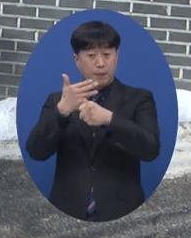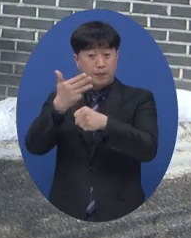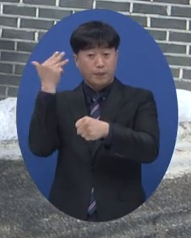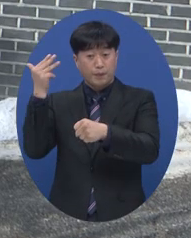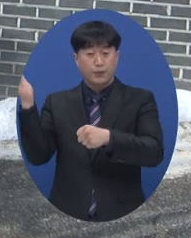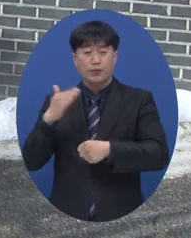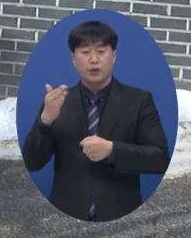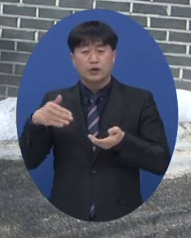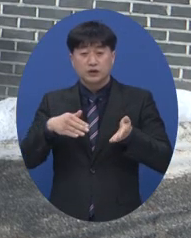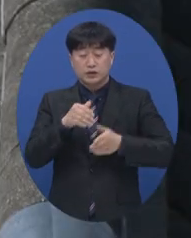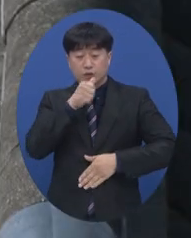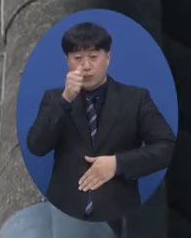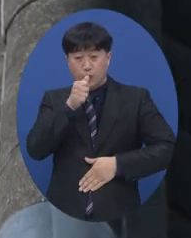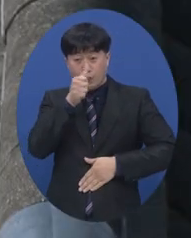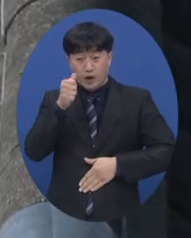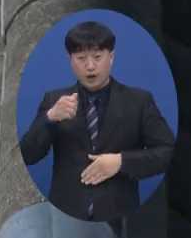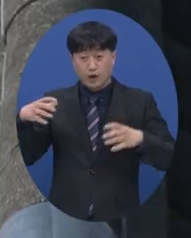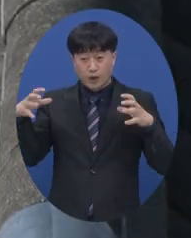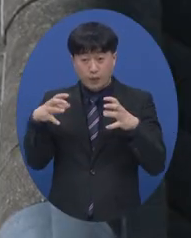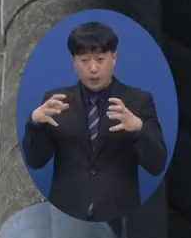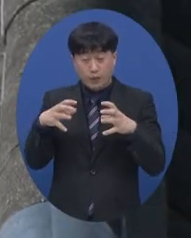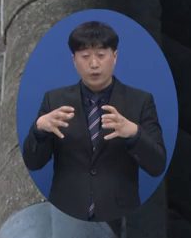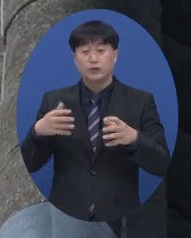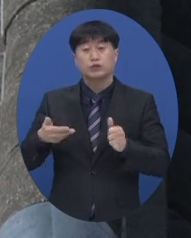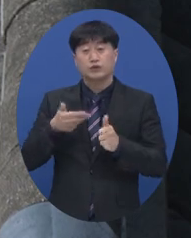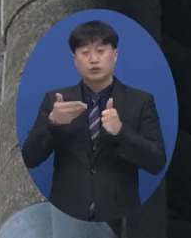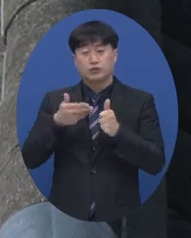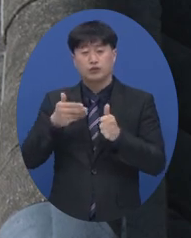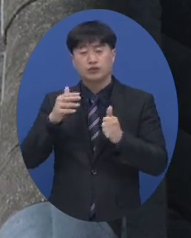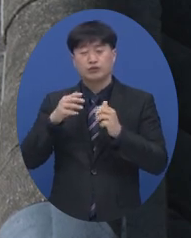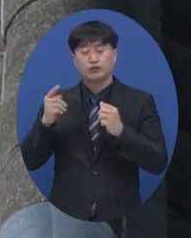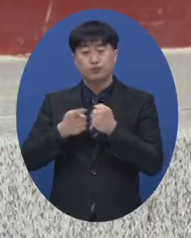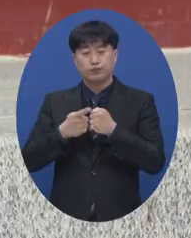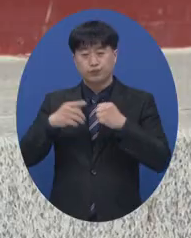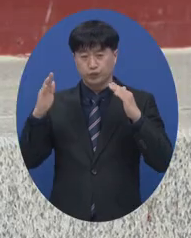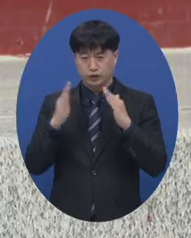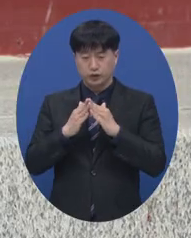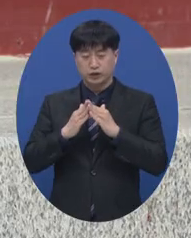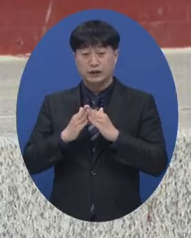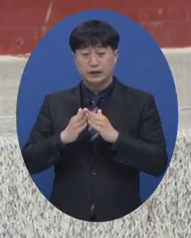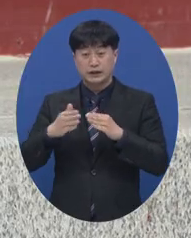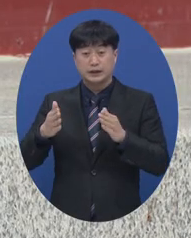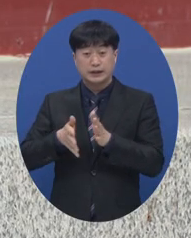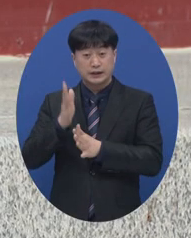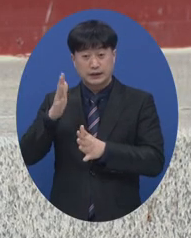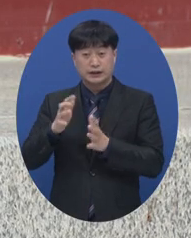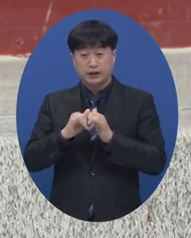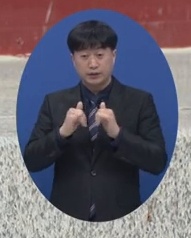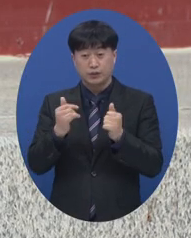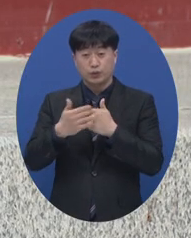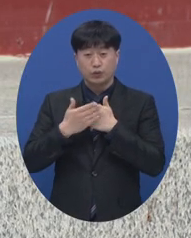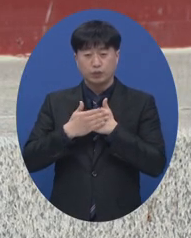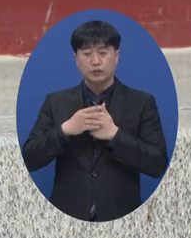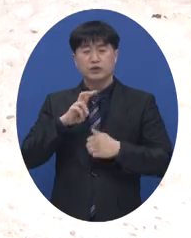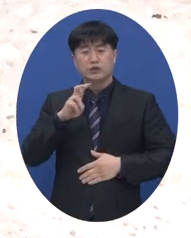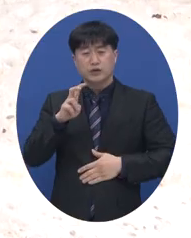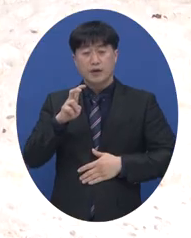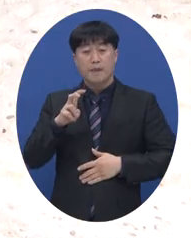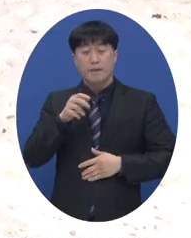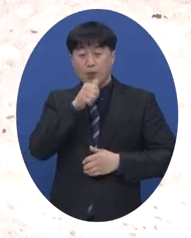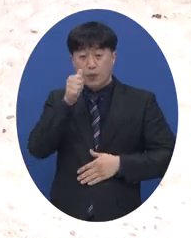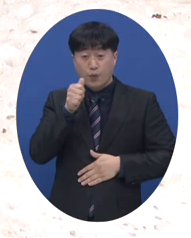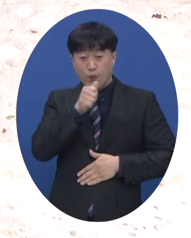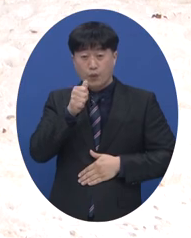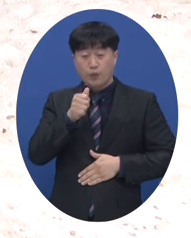길고 양일 거두기 시작한 포천의 한 사찰 시민들과 시 자체의 도움으로 20여 마리의 고양이를 중성화 했지만